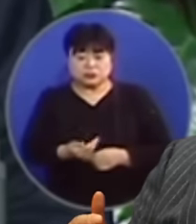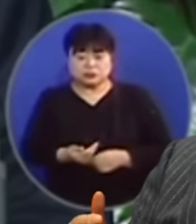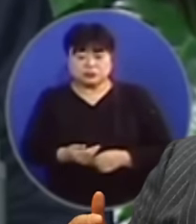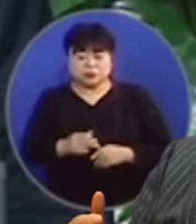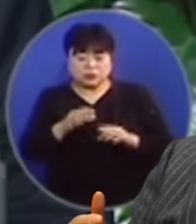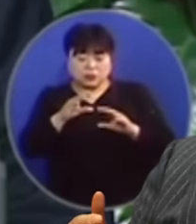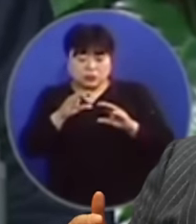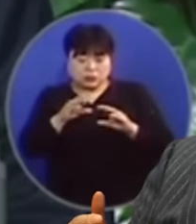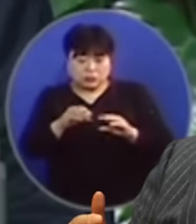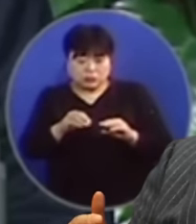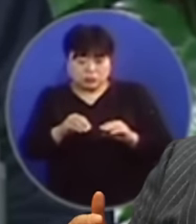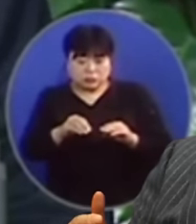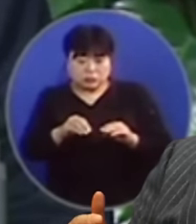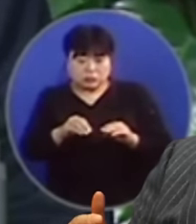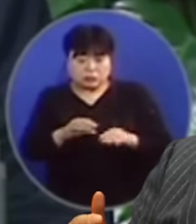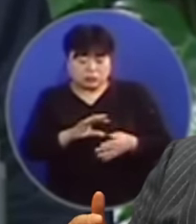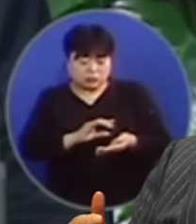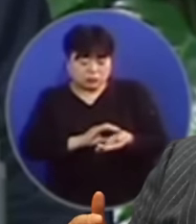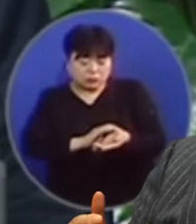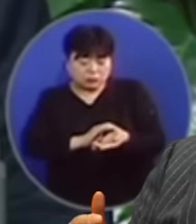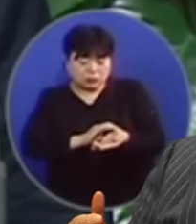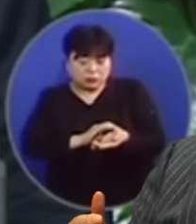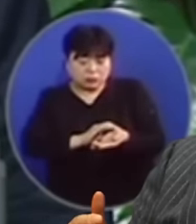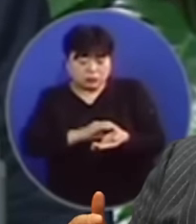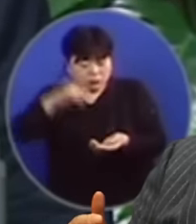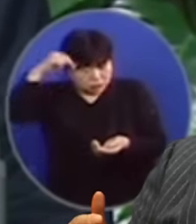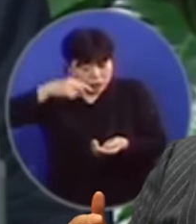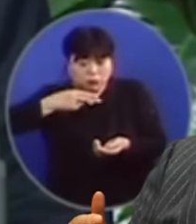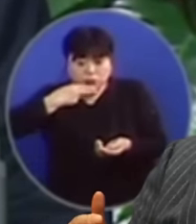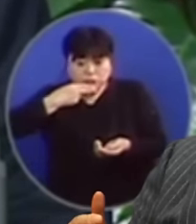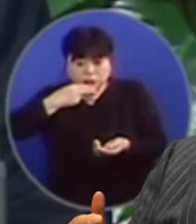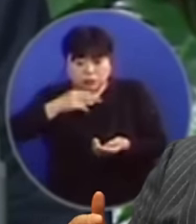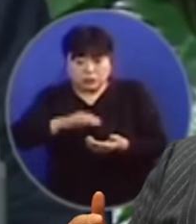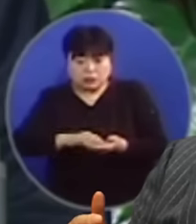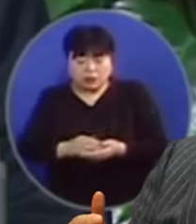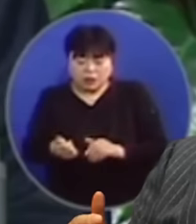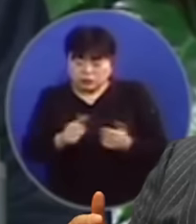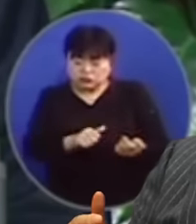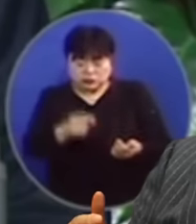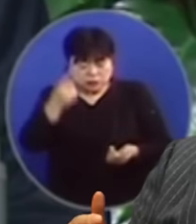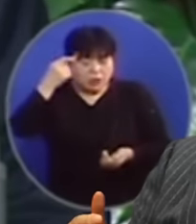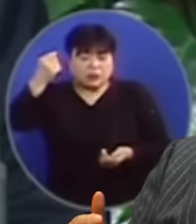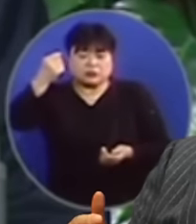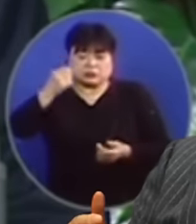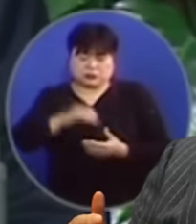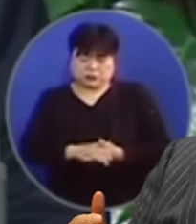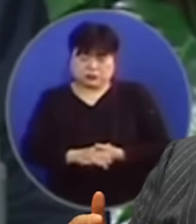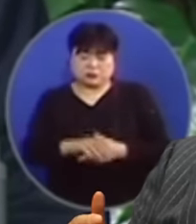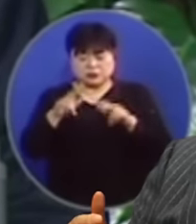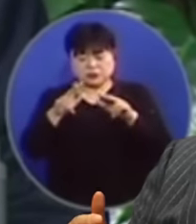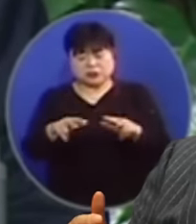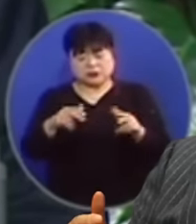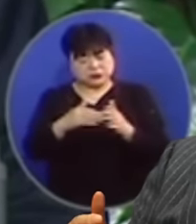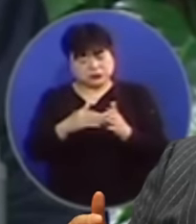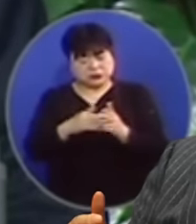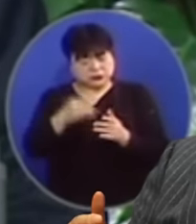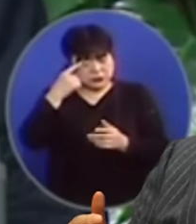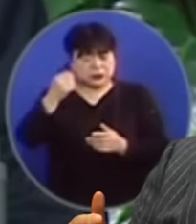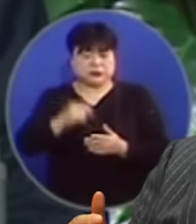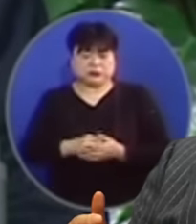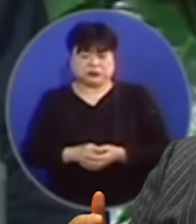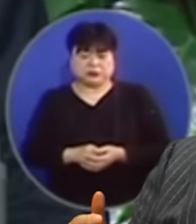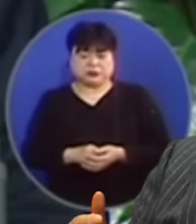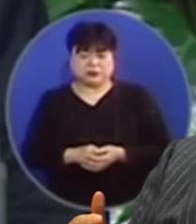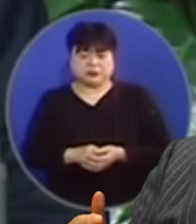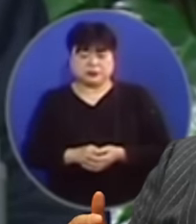못 쉬어요. 맥을 줘야겠는데 맥이 잘 느껴지지 않아요. 아, 이제 죽는구나. 이제는 볼일 다